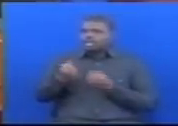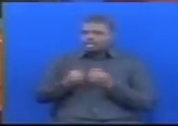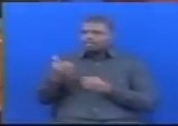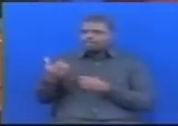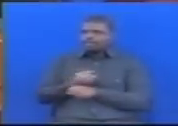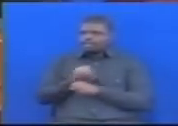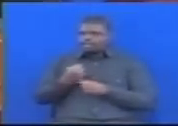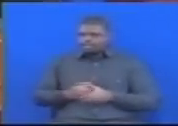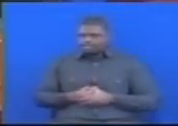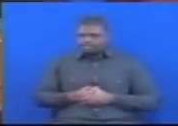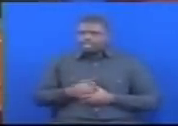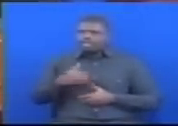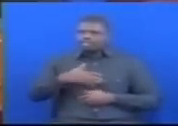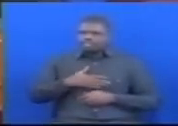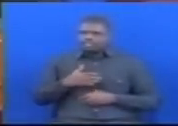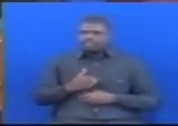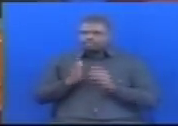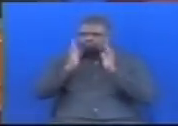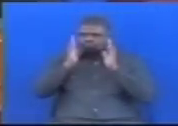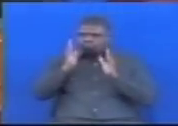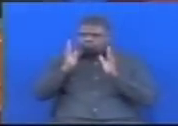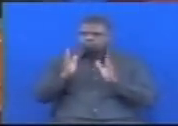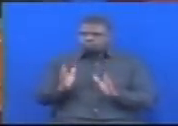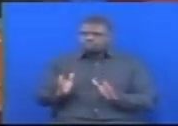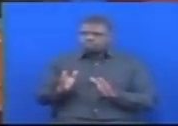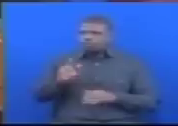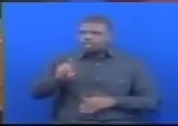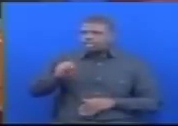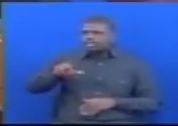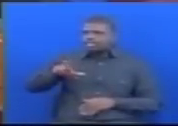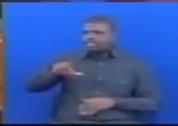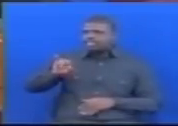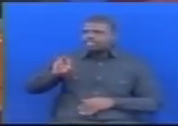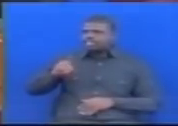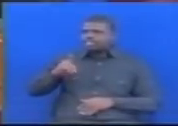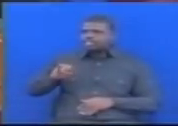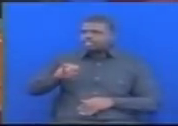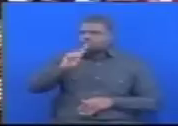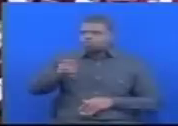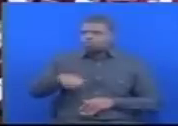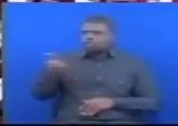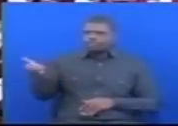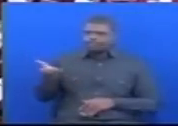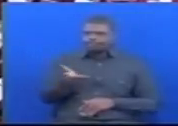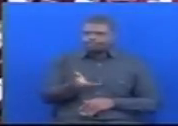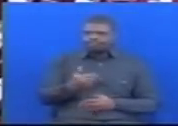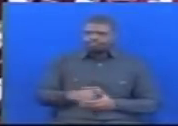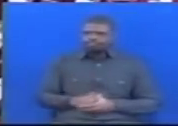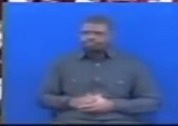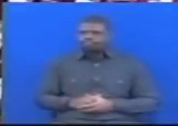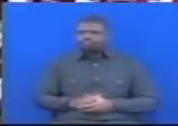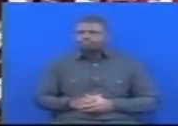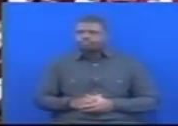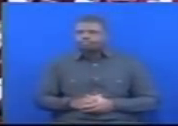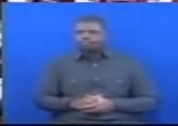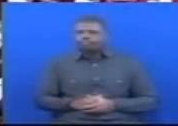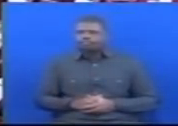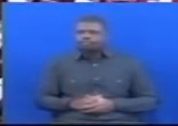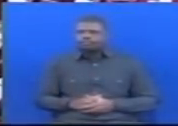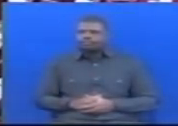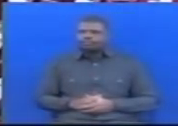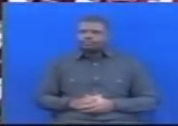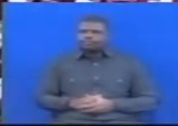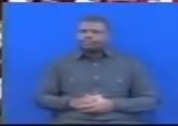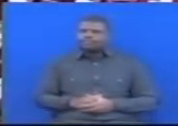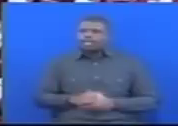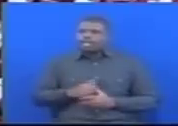Asante. Maswali mawili ya mwisho yatakuwa Mheshimiwa Shekilindi na Mheshimiwa John Mnyika. Mheshimiwa Shekilindi kwanza. Asante